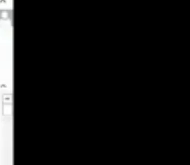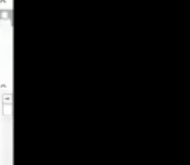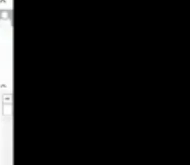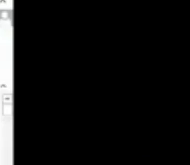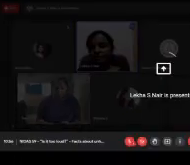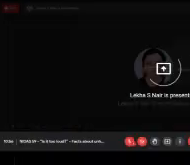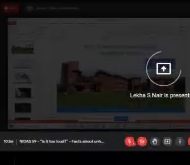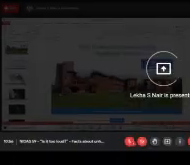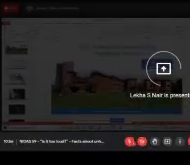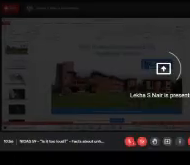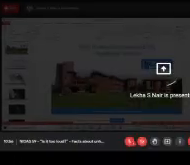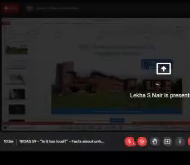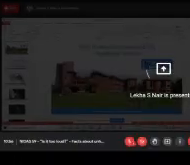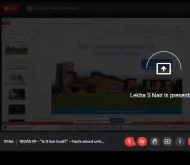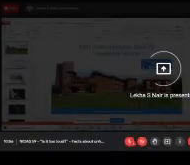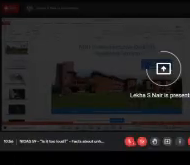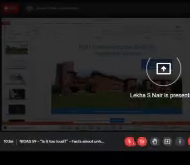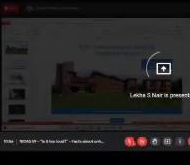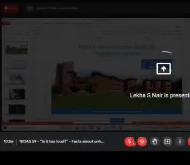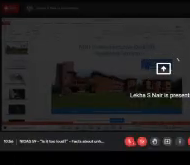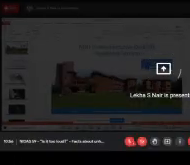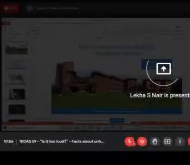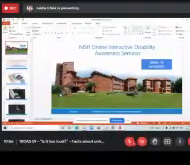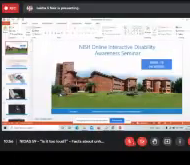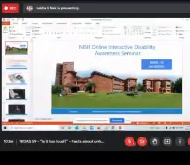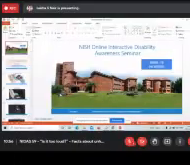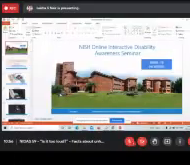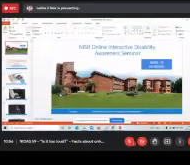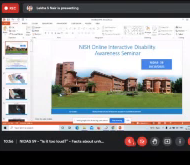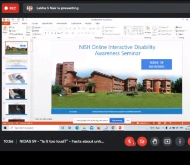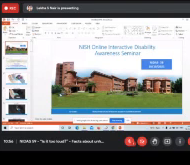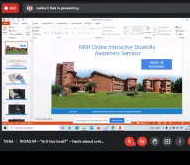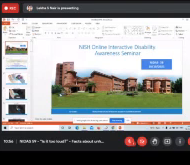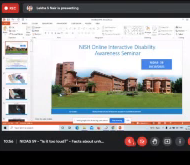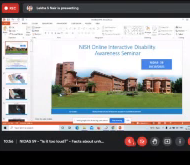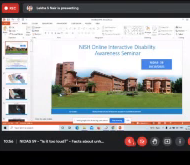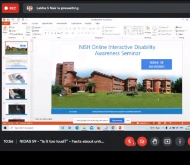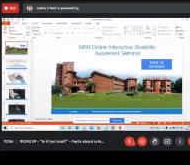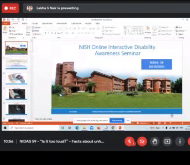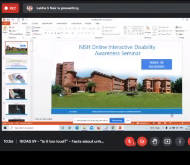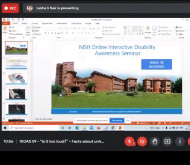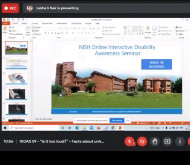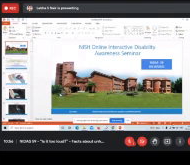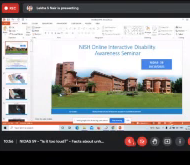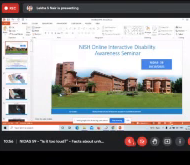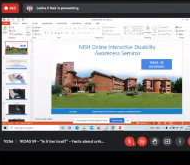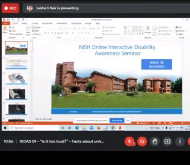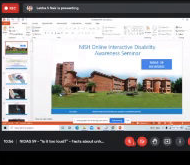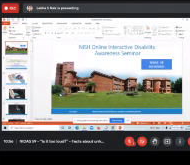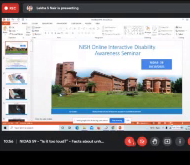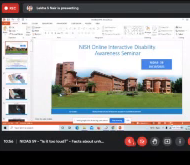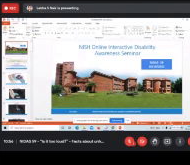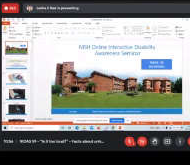ഗുഡ് മോർണിംഗ് ഓൾ. സ്ലൈഡ് വിസിബിൾ ആണെന്ന് വിശ്വസിക്കുന്നു. നിലാഷ, സ്ലൈഡ് കാണാമോ? അതെ മാം, കാണുന്നുണ്ട്.